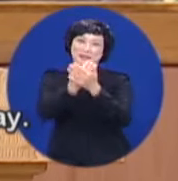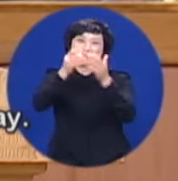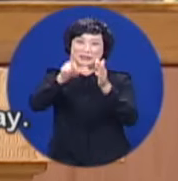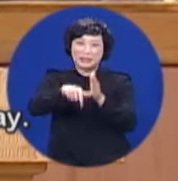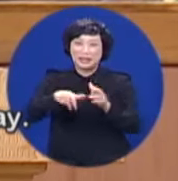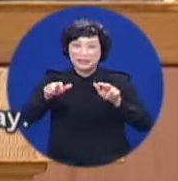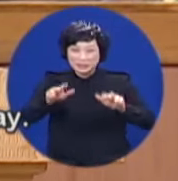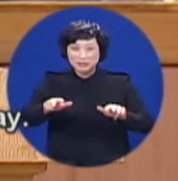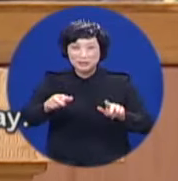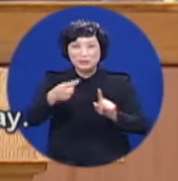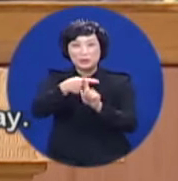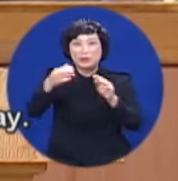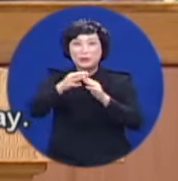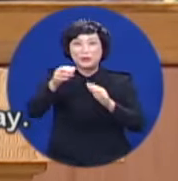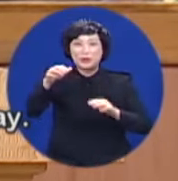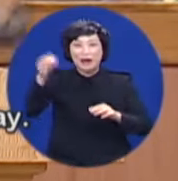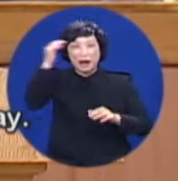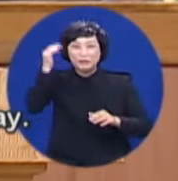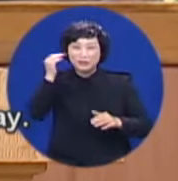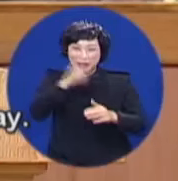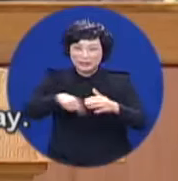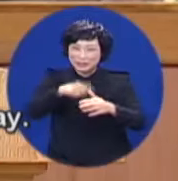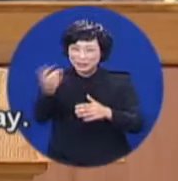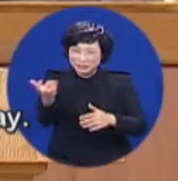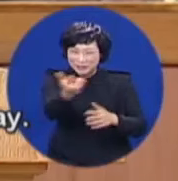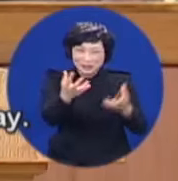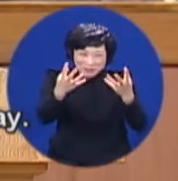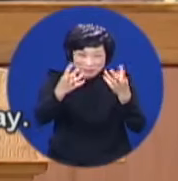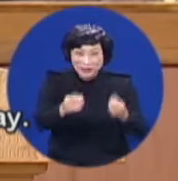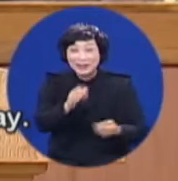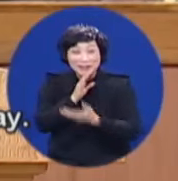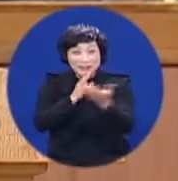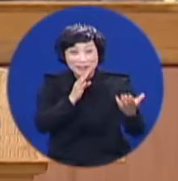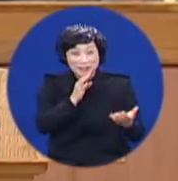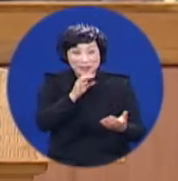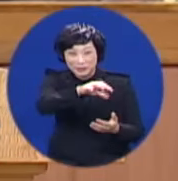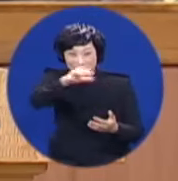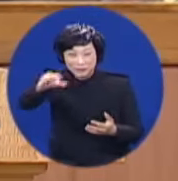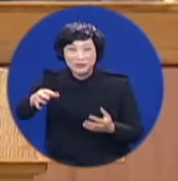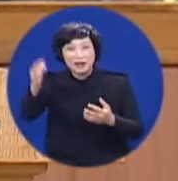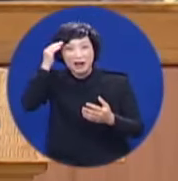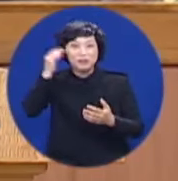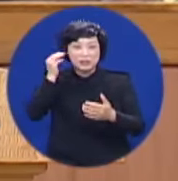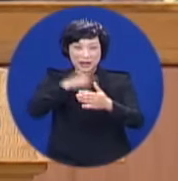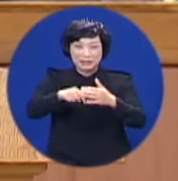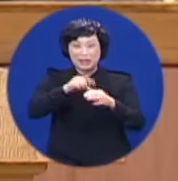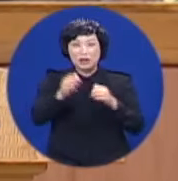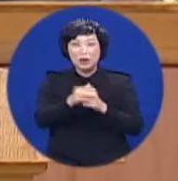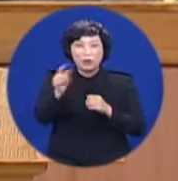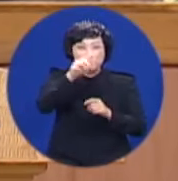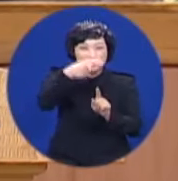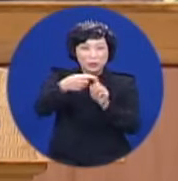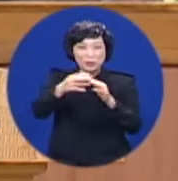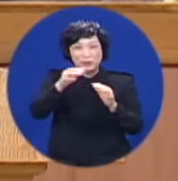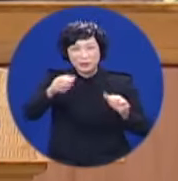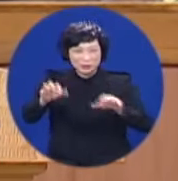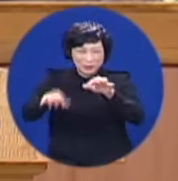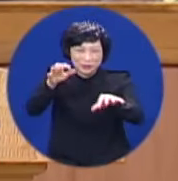교회가 여기를 가도 저기를 가도 항상 볼 수 있고 언제나 걸어가도 어느 교회도 갈 수